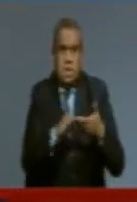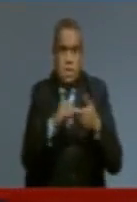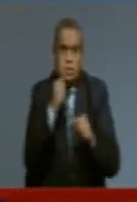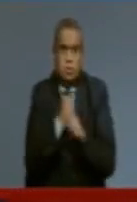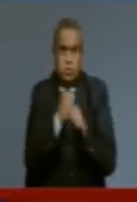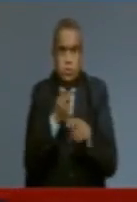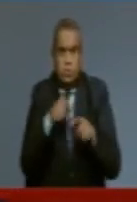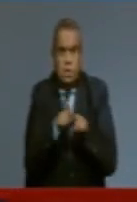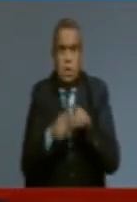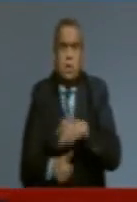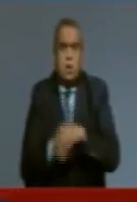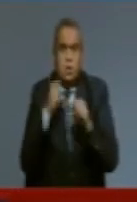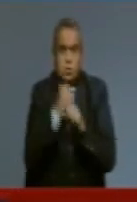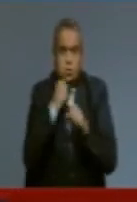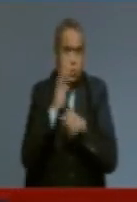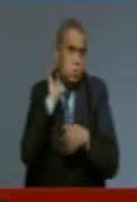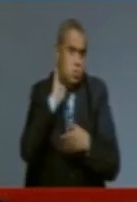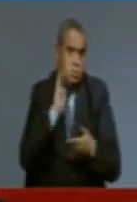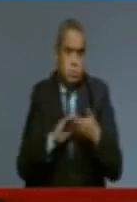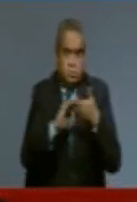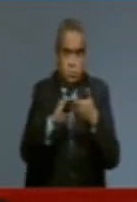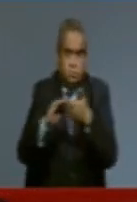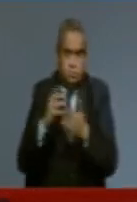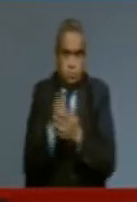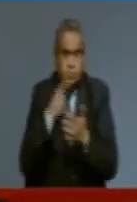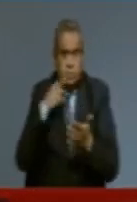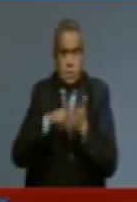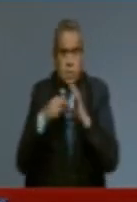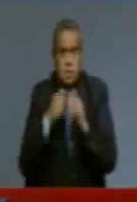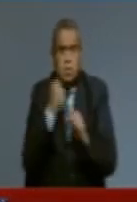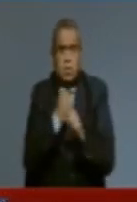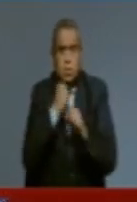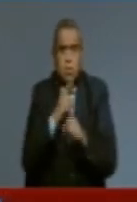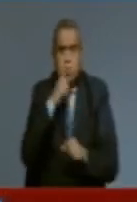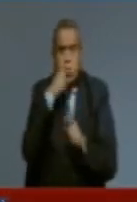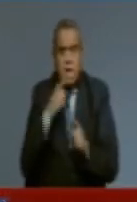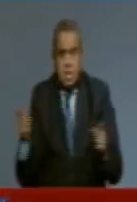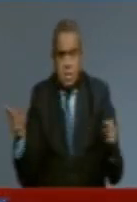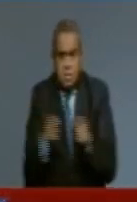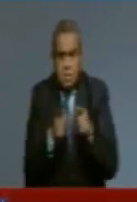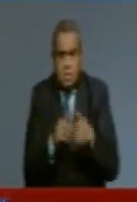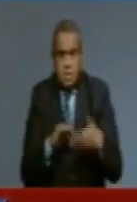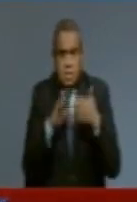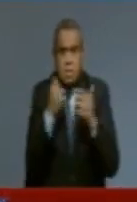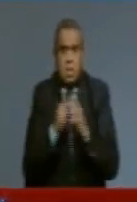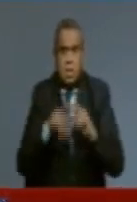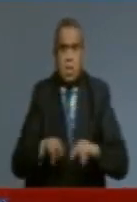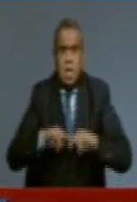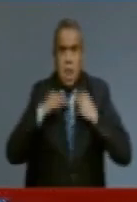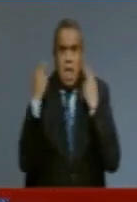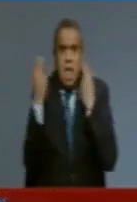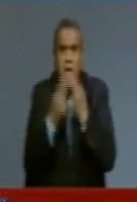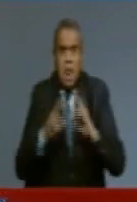والدفاع عنها يجري في ظروف غير بسيطة. فالعالم تغير